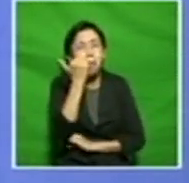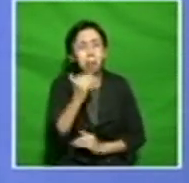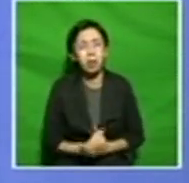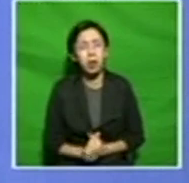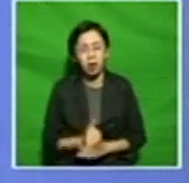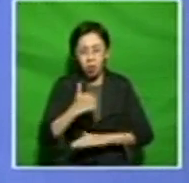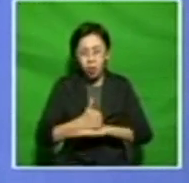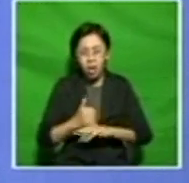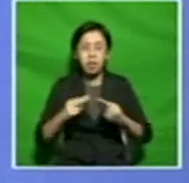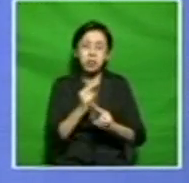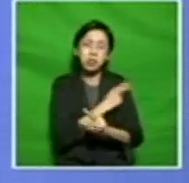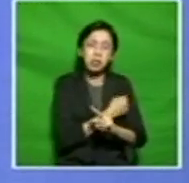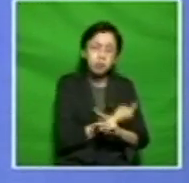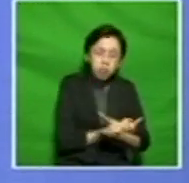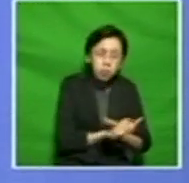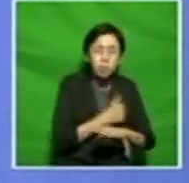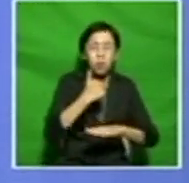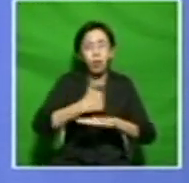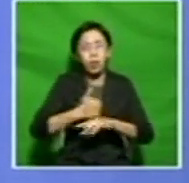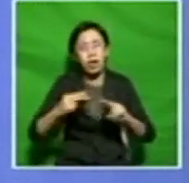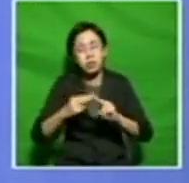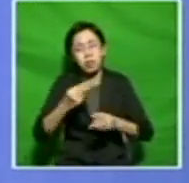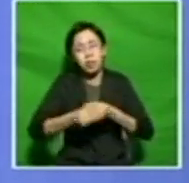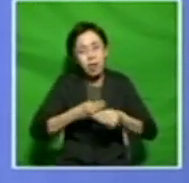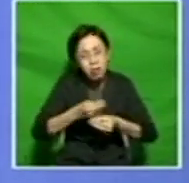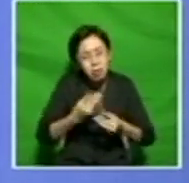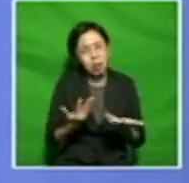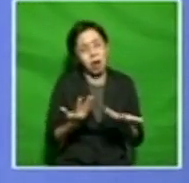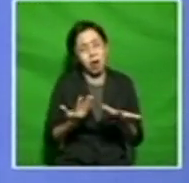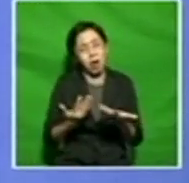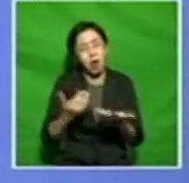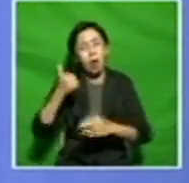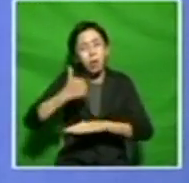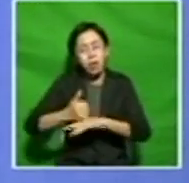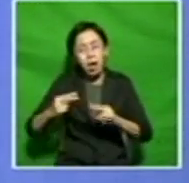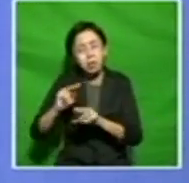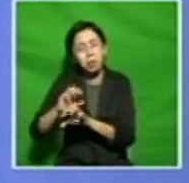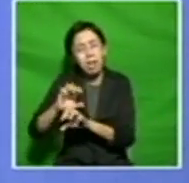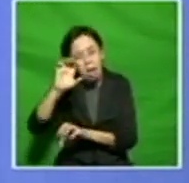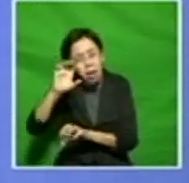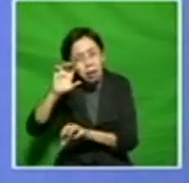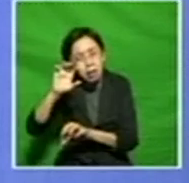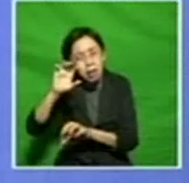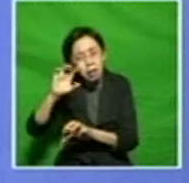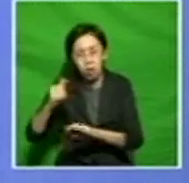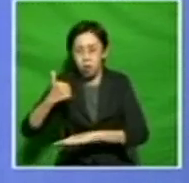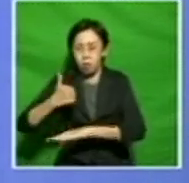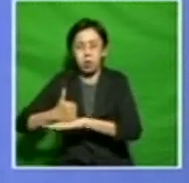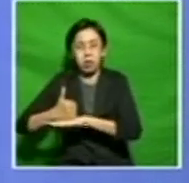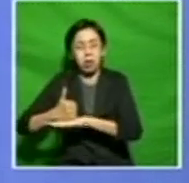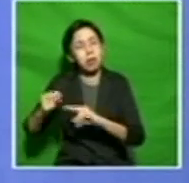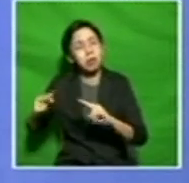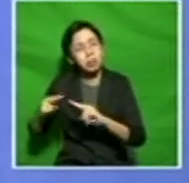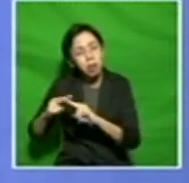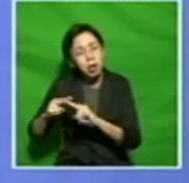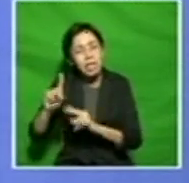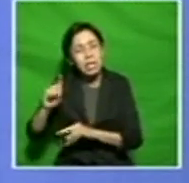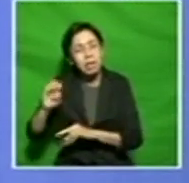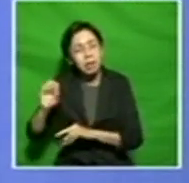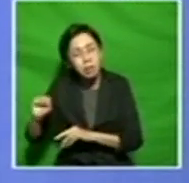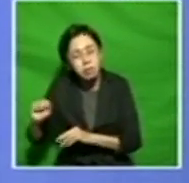ไม่ตั้งรัฐมนตรีสาธารณสุขทำไมไม่ตั้งรัฐมนตรีพาณิชย์ทำไมไม่ตั้งรัฐมนตรีมหาดไทยทำไมไม่ตั้งรัฐมนตรีดิจิทั